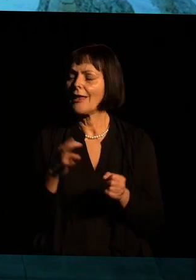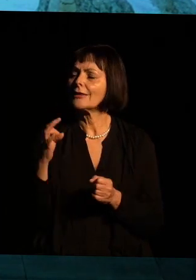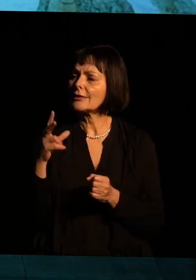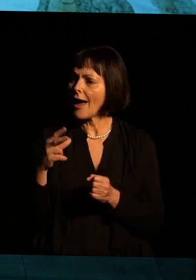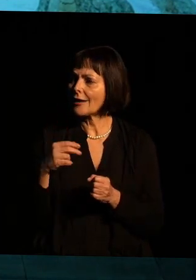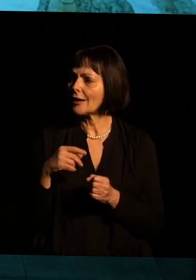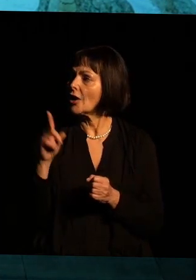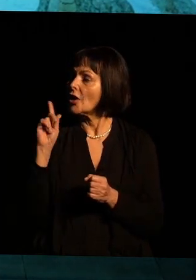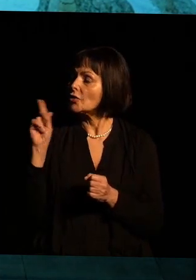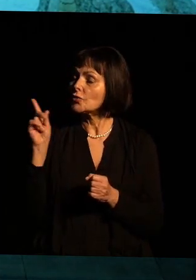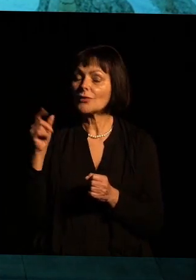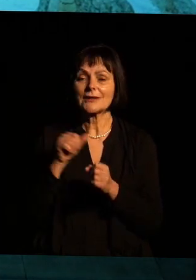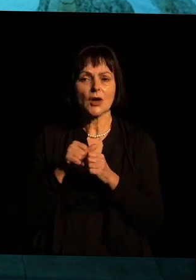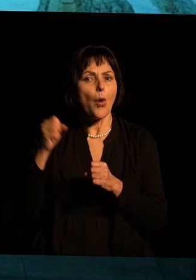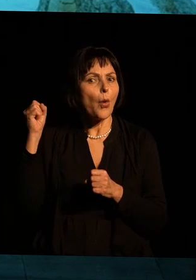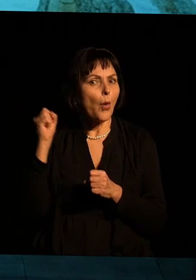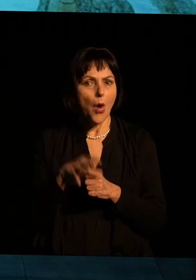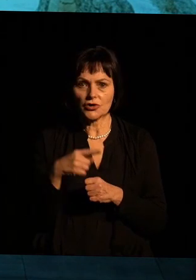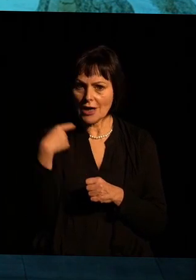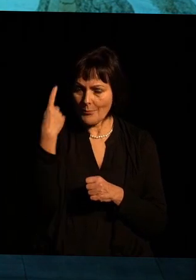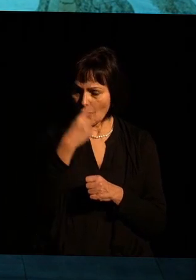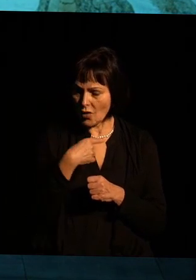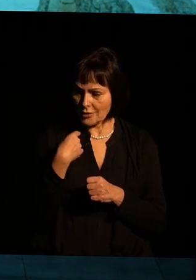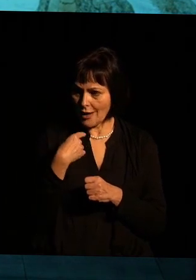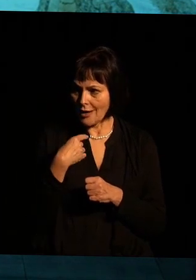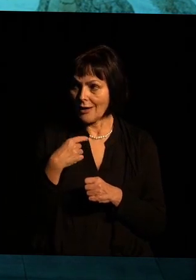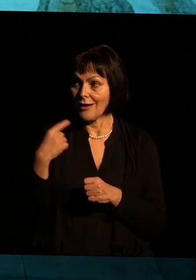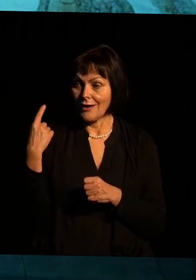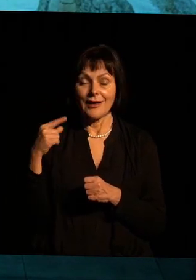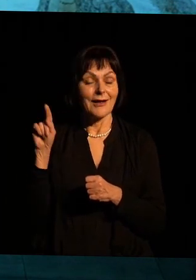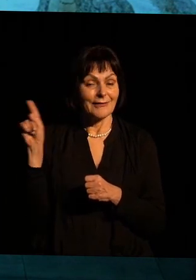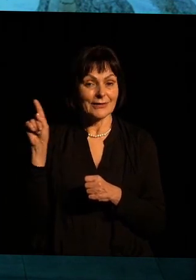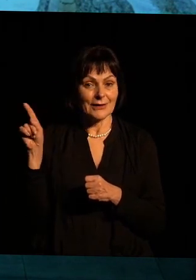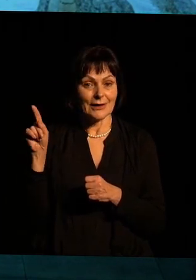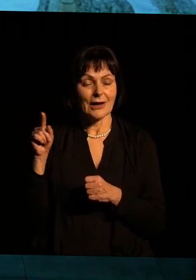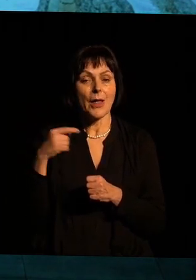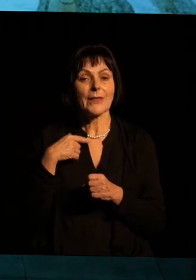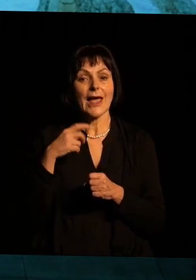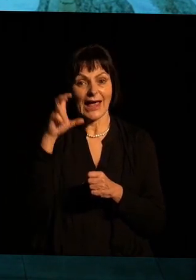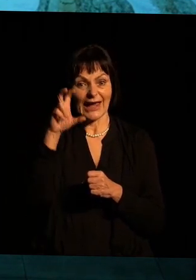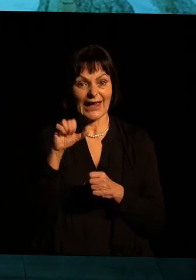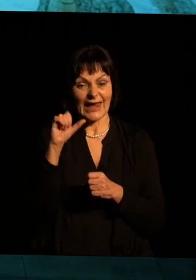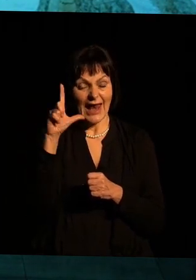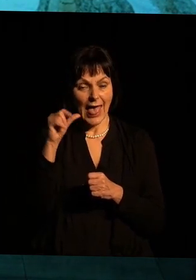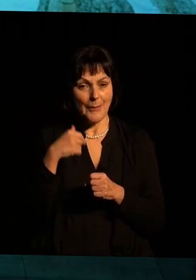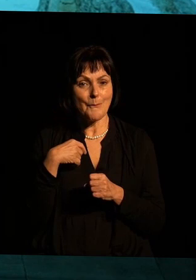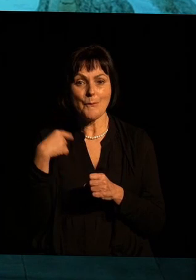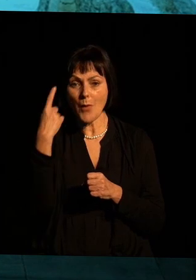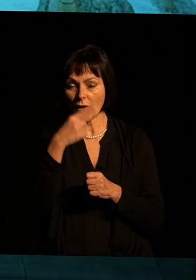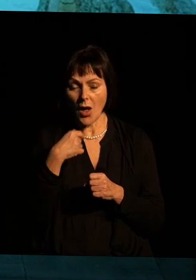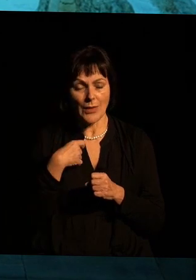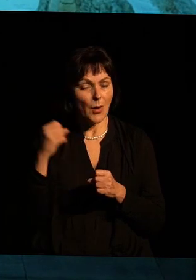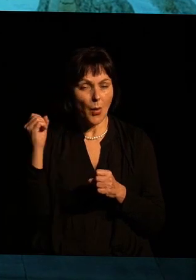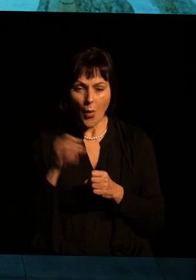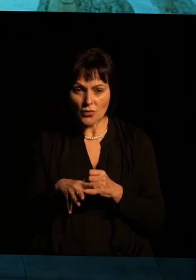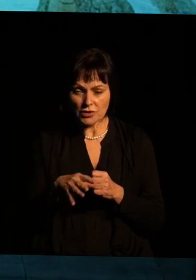jeszcze powiem, że tutaj jest o wiele gorsza pogoda na właśnie tych od strony chilijskiej na Torres del